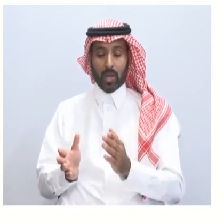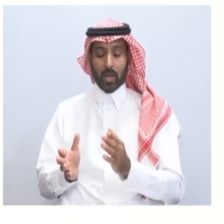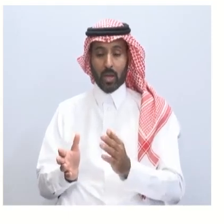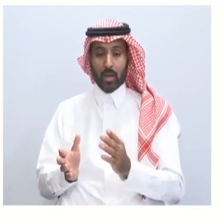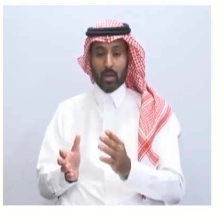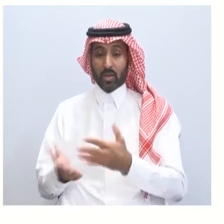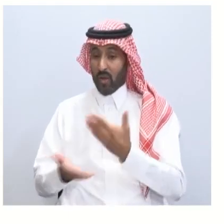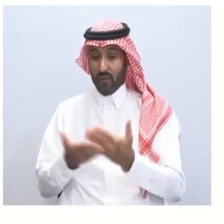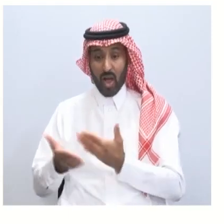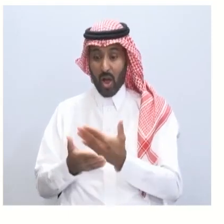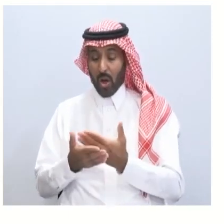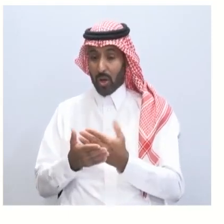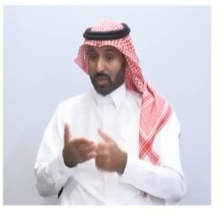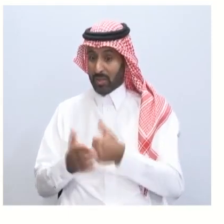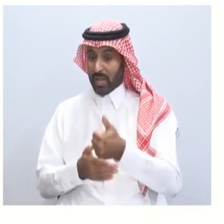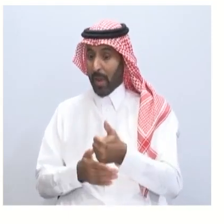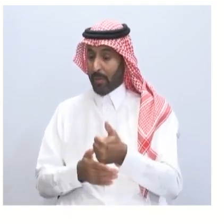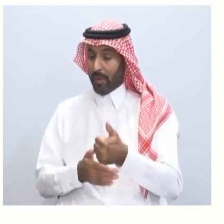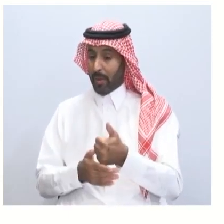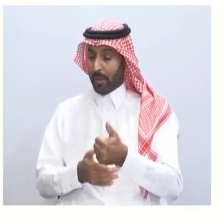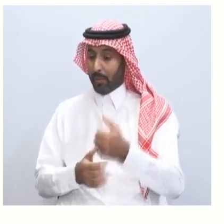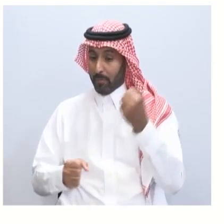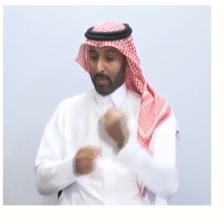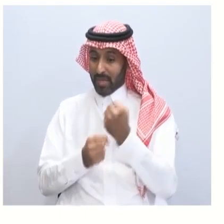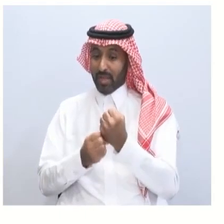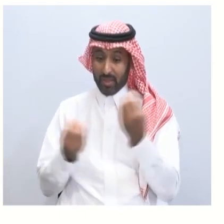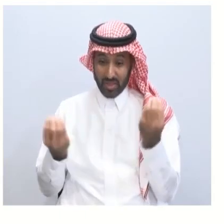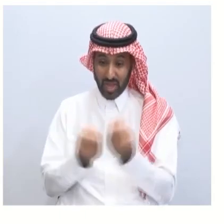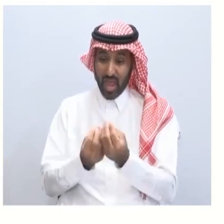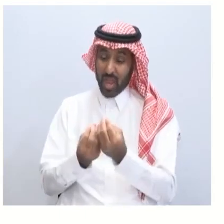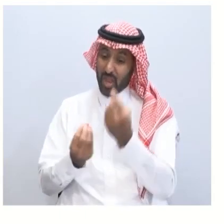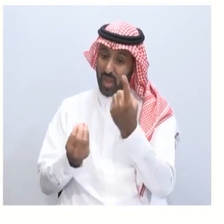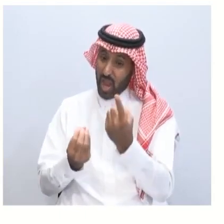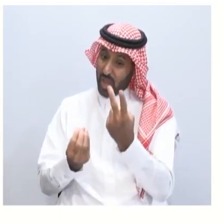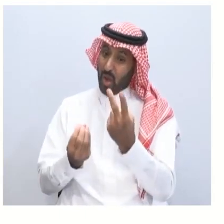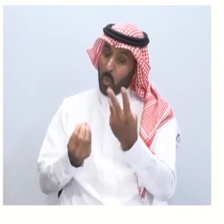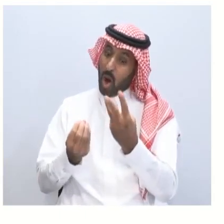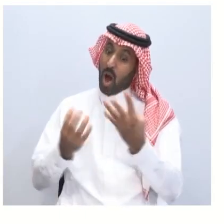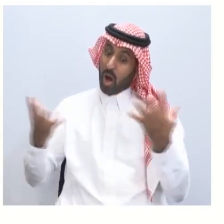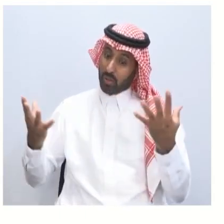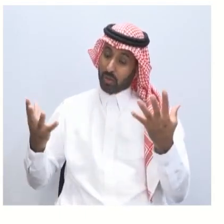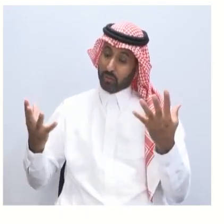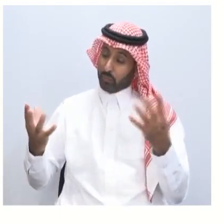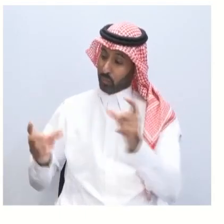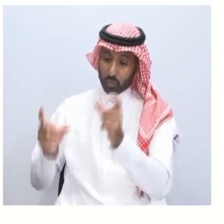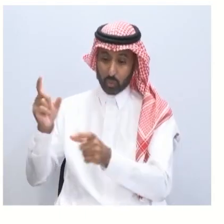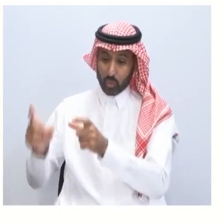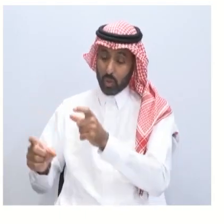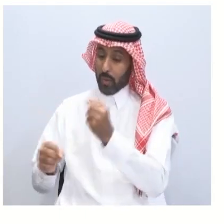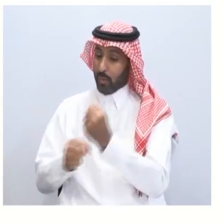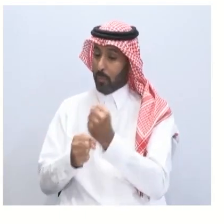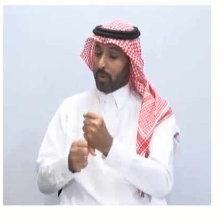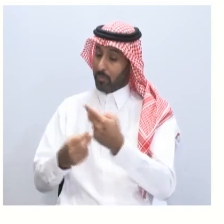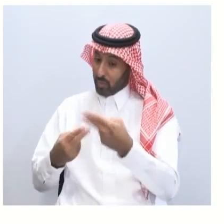التعاون تفاعل ايجابي بين اثنين او اكثر بحيث يكون كل منهم